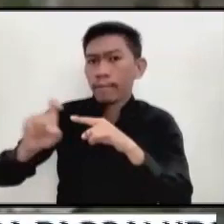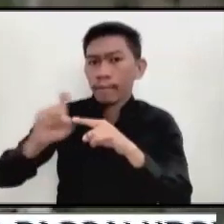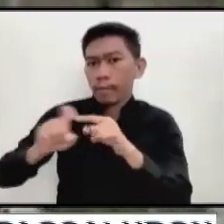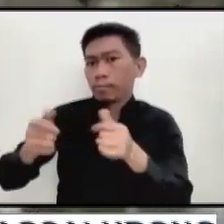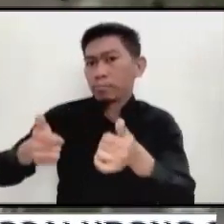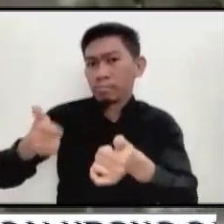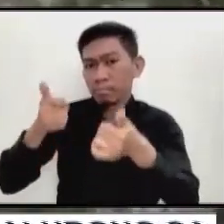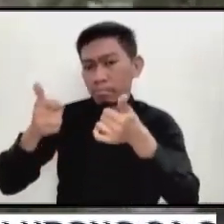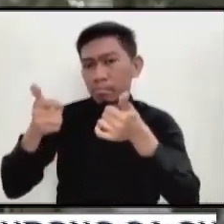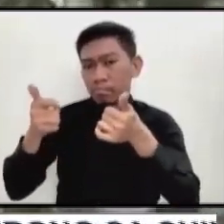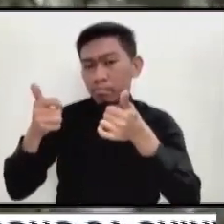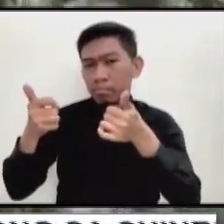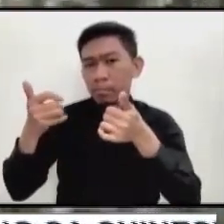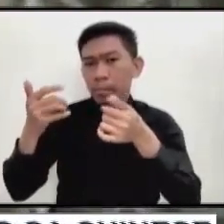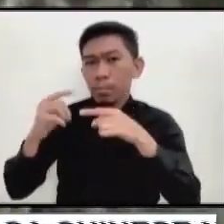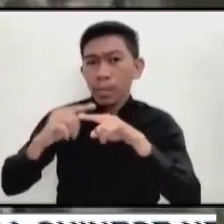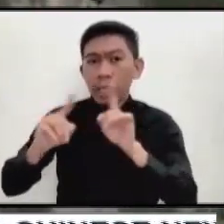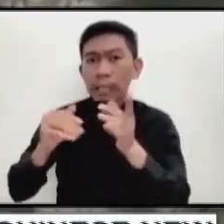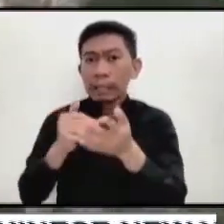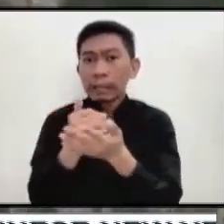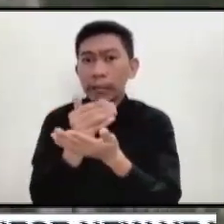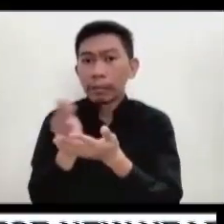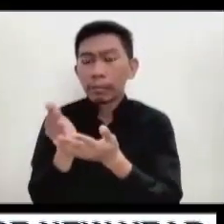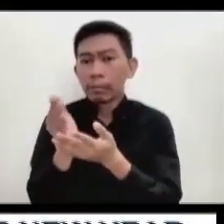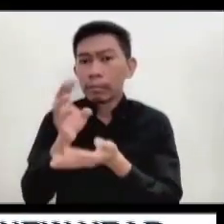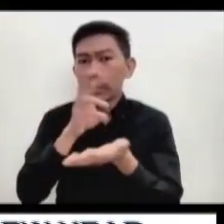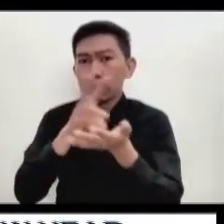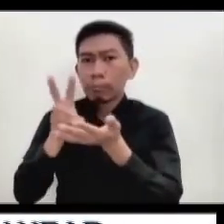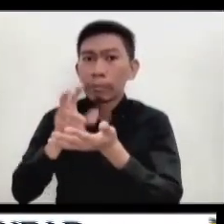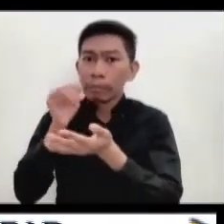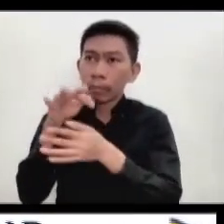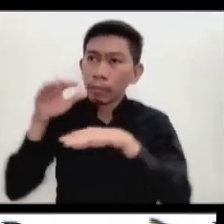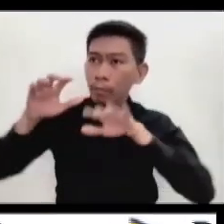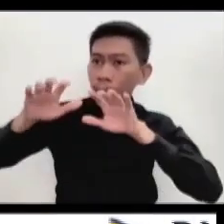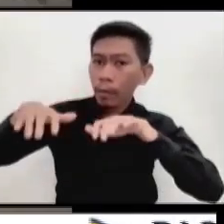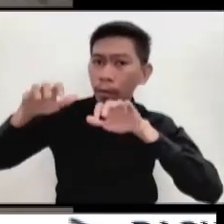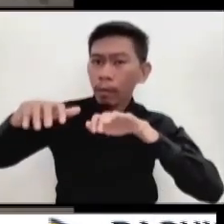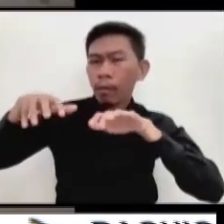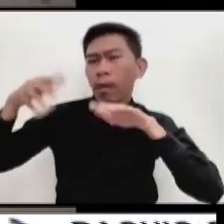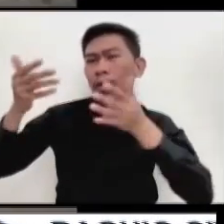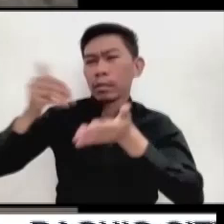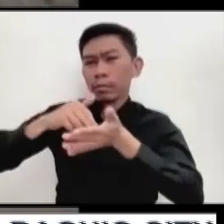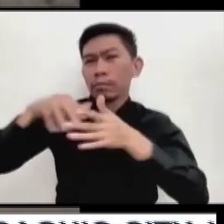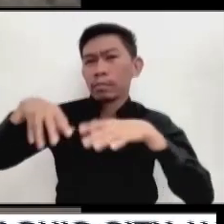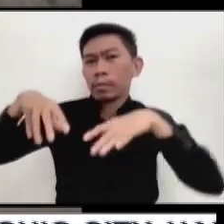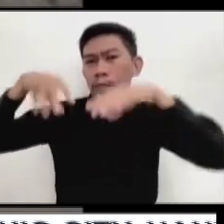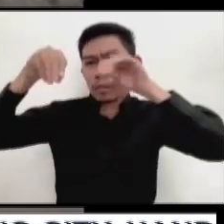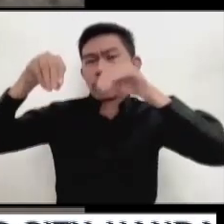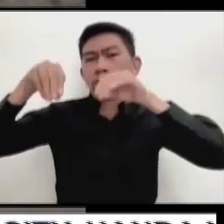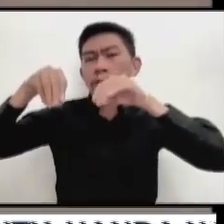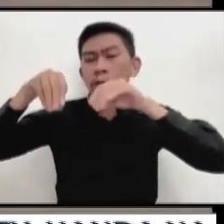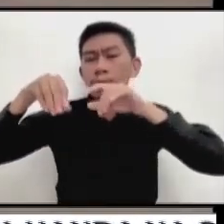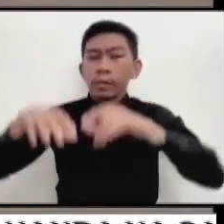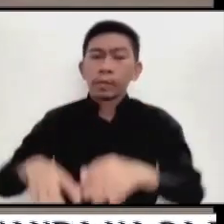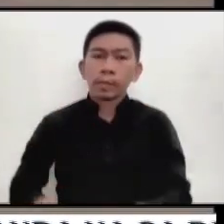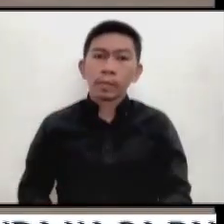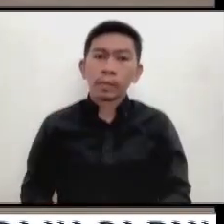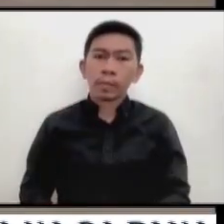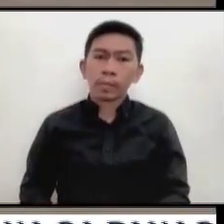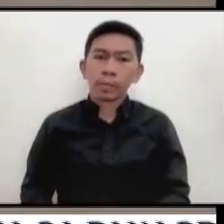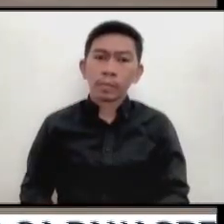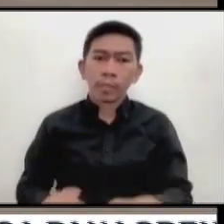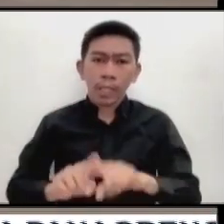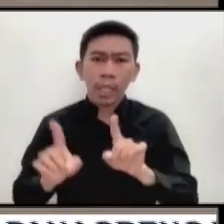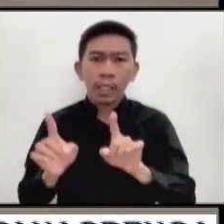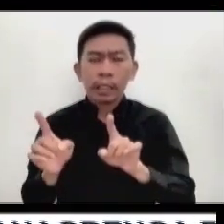ilang areas lang talaga na pag umuulan, yun, nawawala na naman yung supply ng kuryente. Pero nahanapan naman po ng paraan